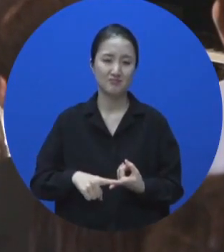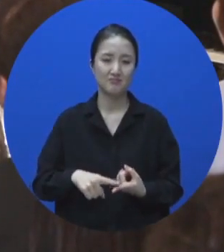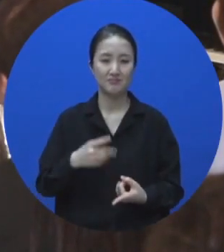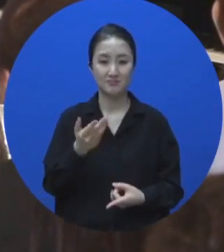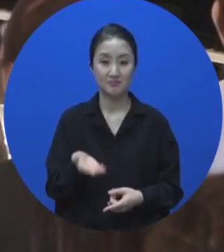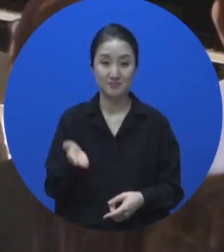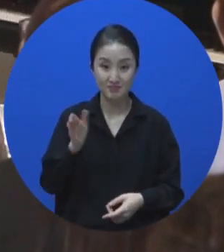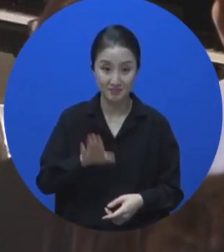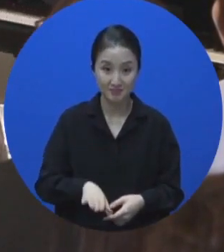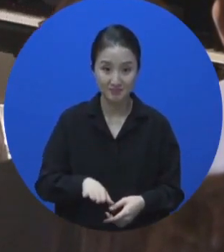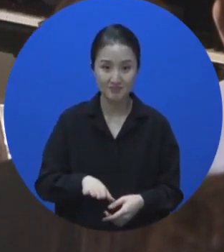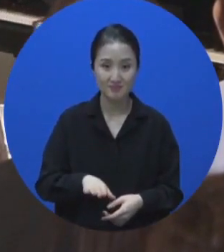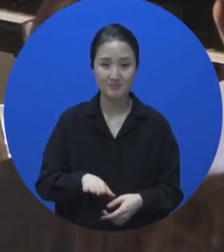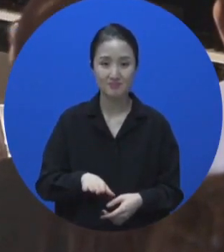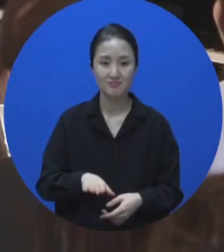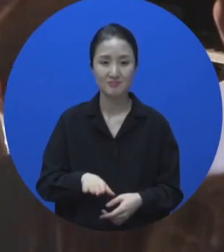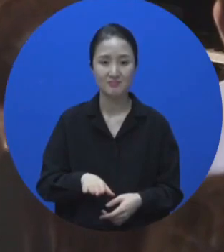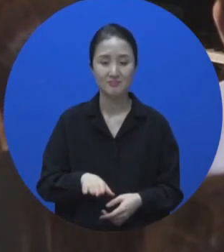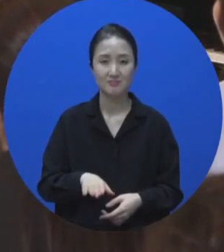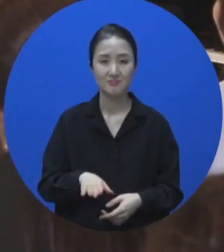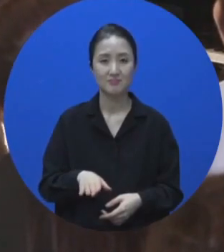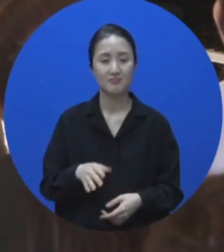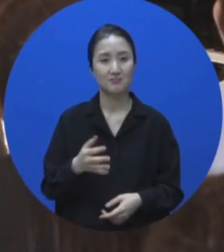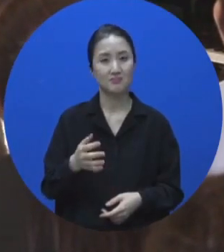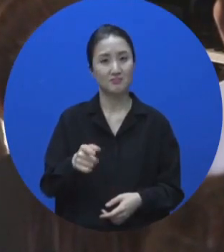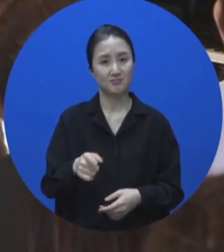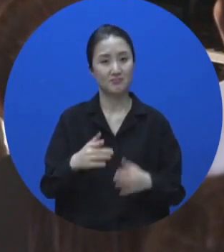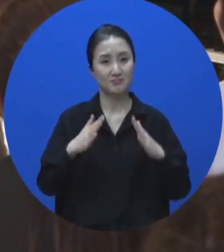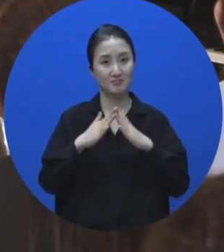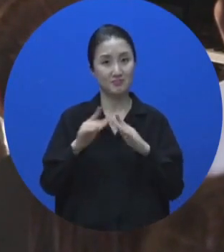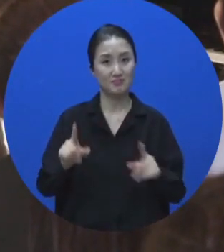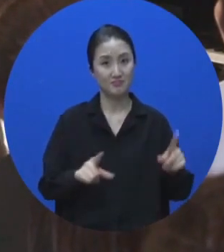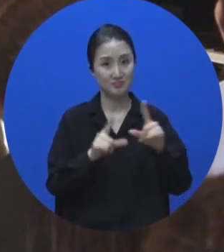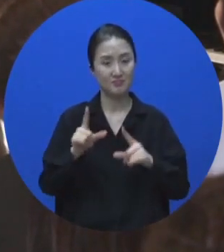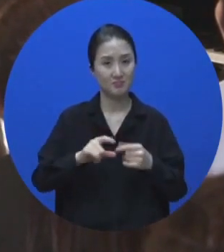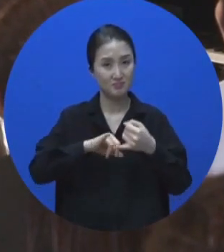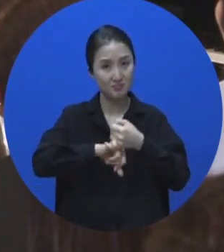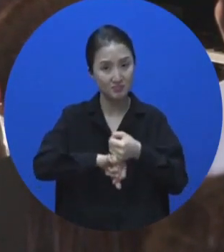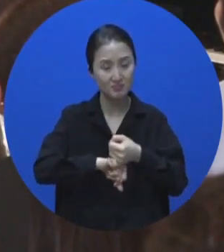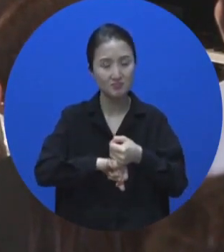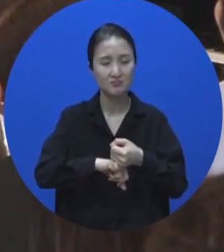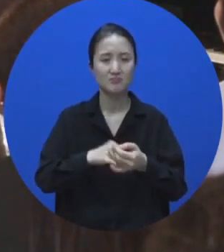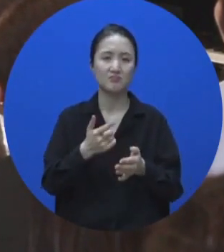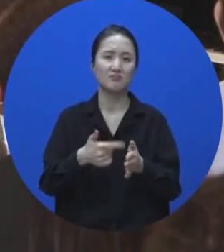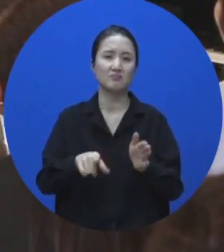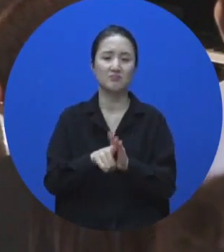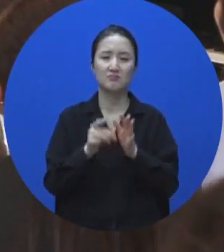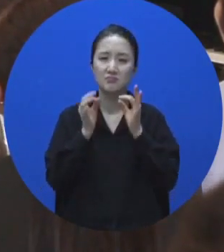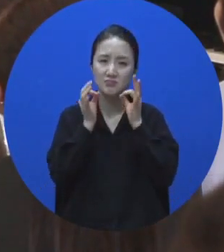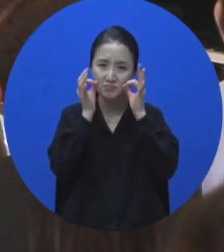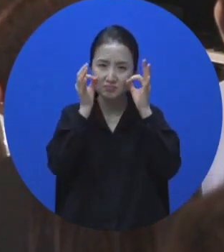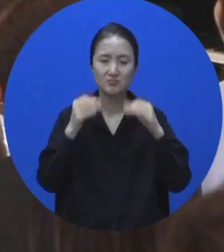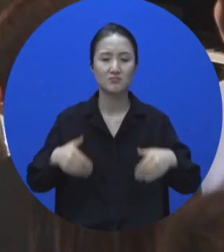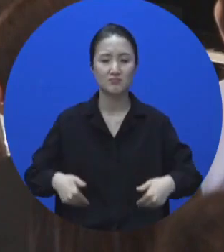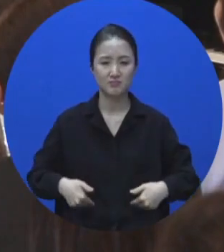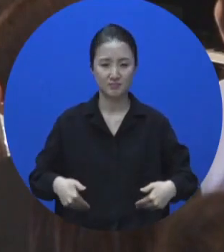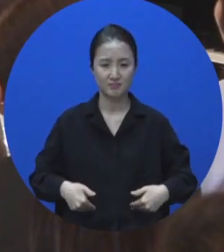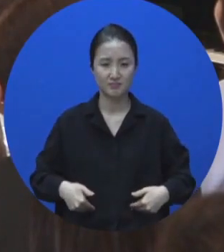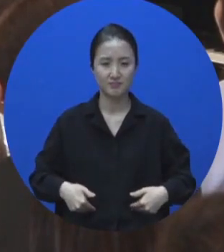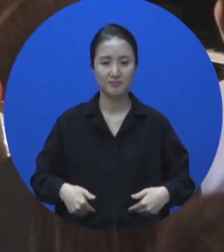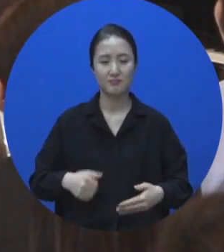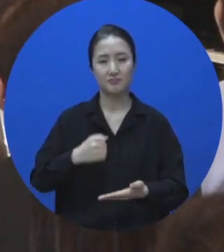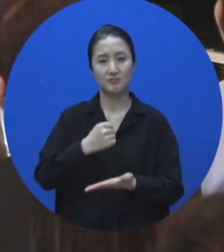싶어요 그렇지만 여러분들 크게 가질 수 있기 란 여러분들이 노력을 하셔야 됩니다